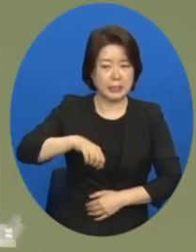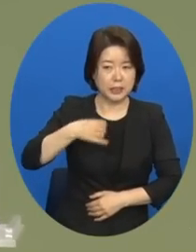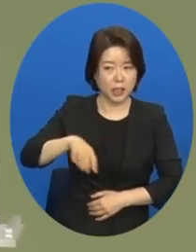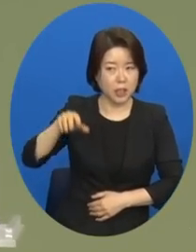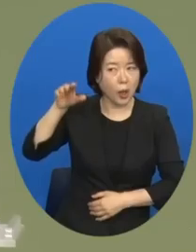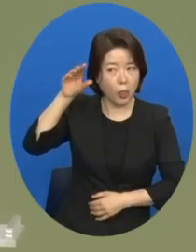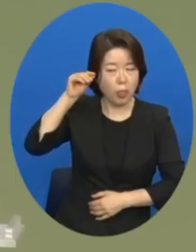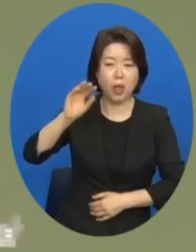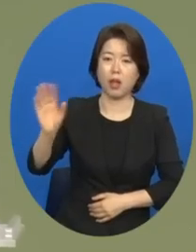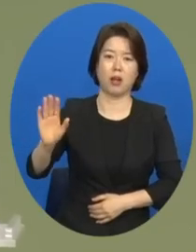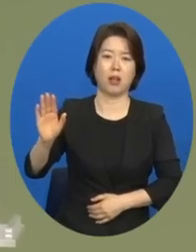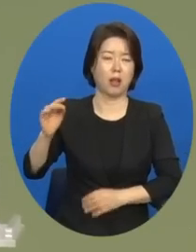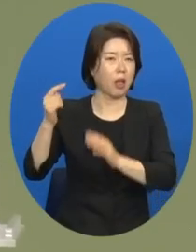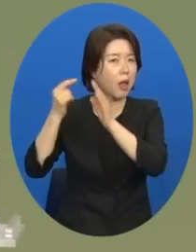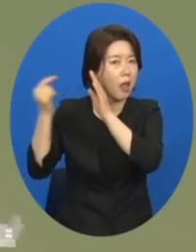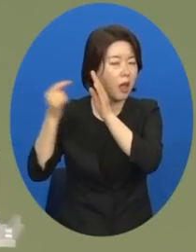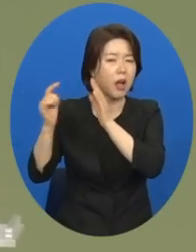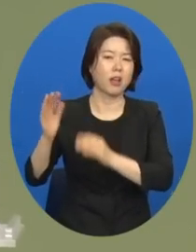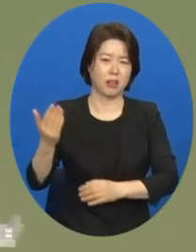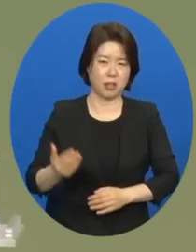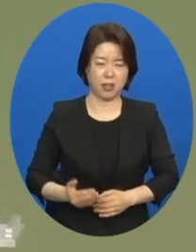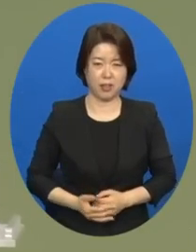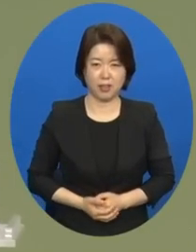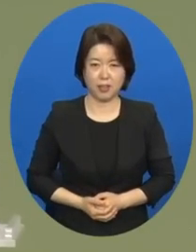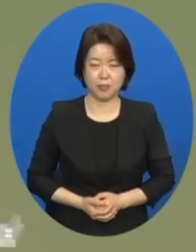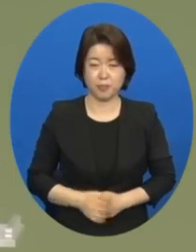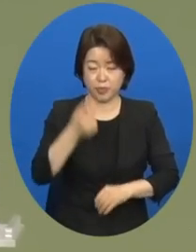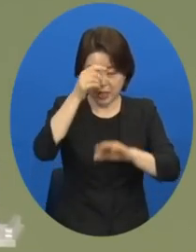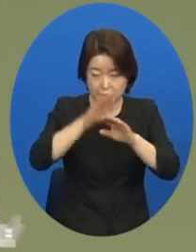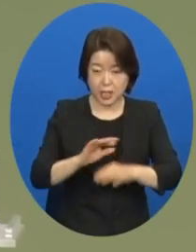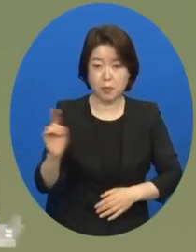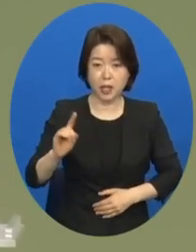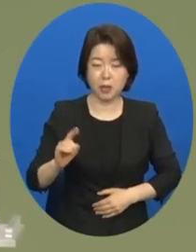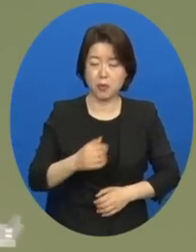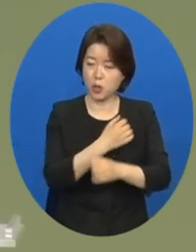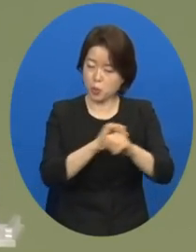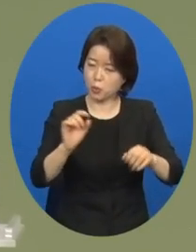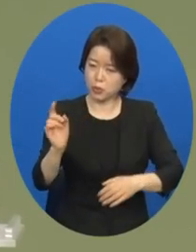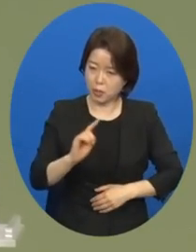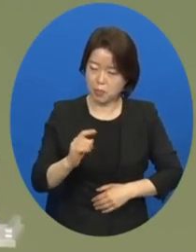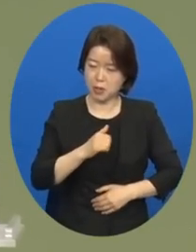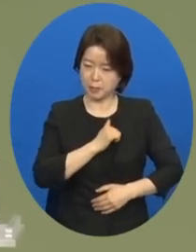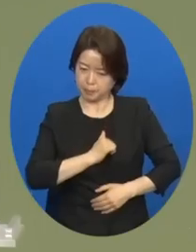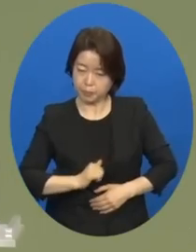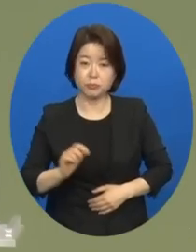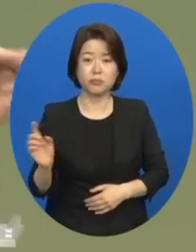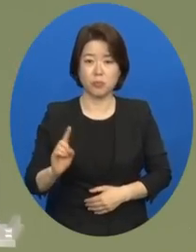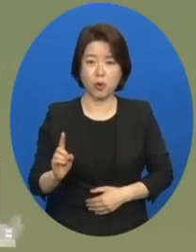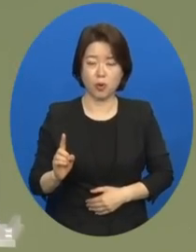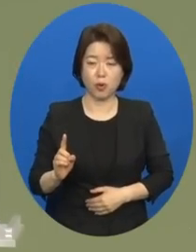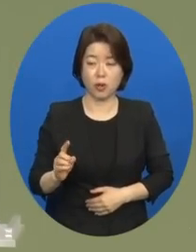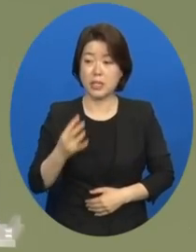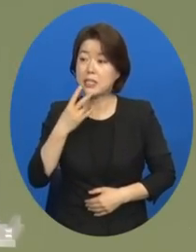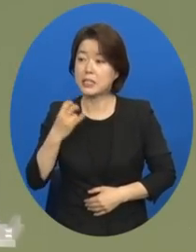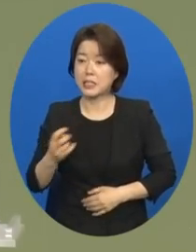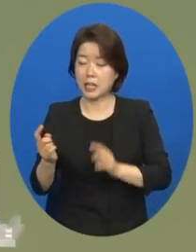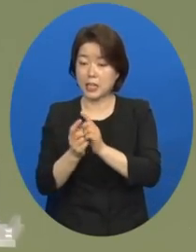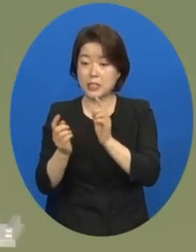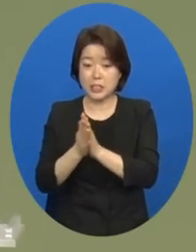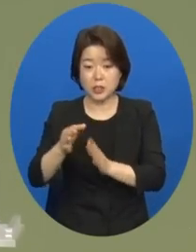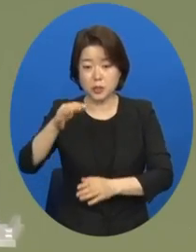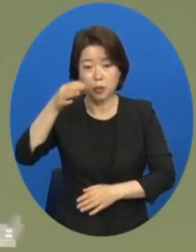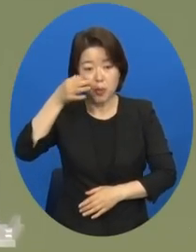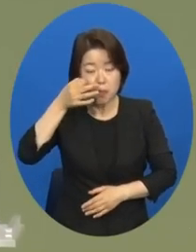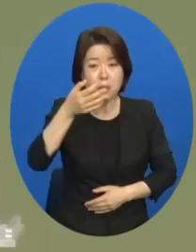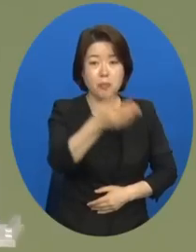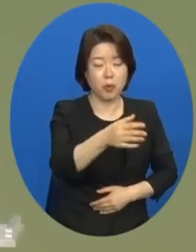와서 닿지 않겠죠 근데 예배가 무엇인지 용서가 무엇인지 인내가 무엇인지 이렇게 살아가 보이면서 가니까